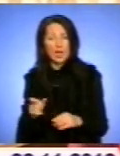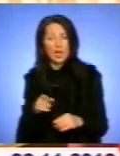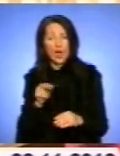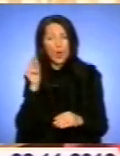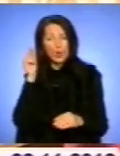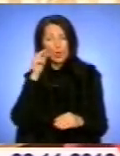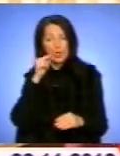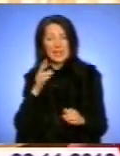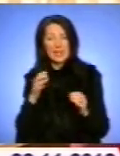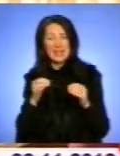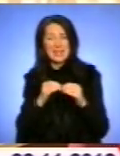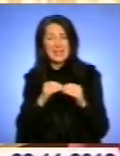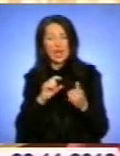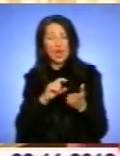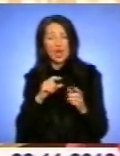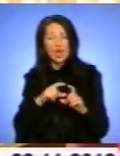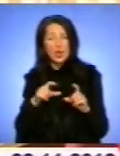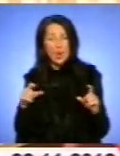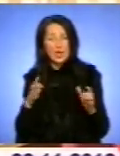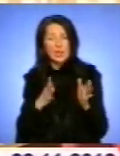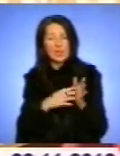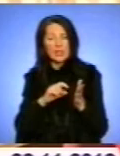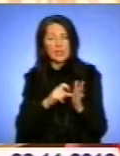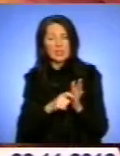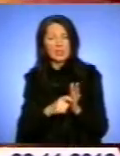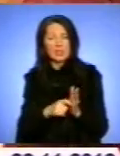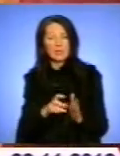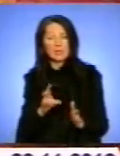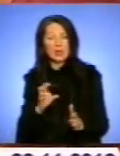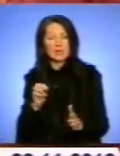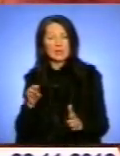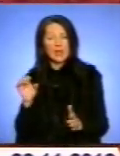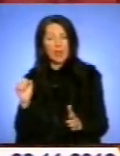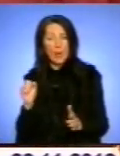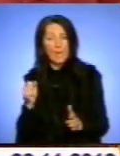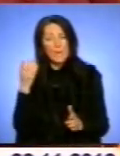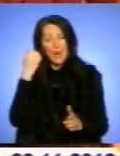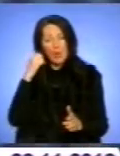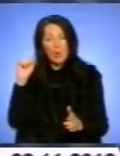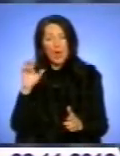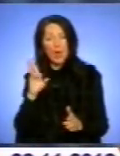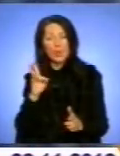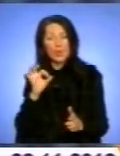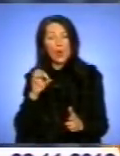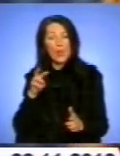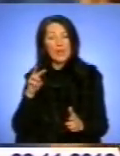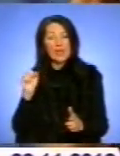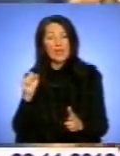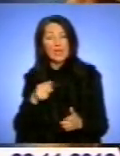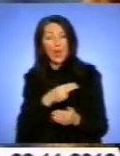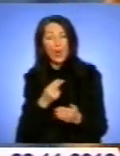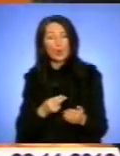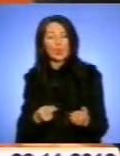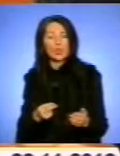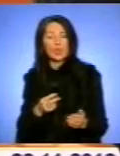учениця 10-ї школи – дев'ятикласниця Наталя Станько. Наталя Станько перемогла у номінації «Художній хист» і